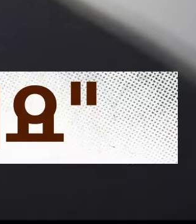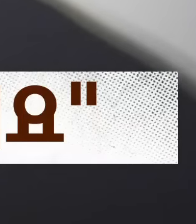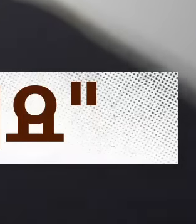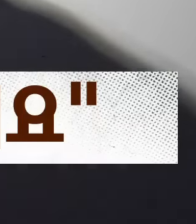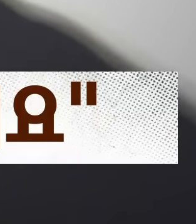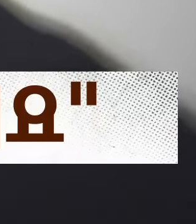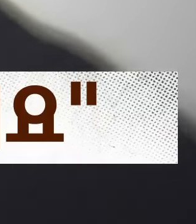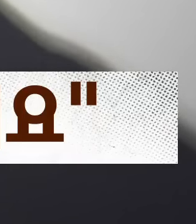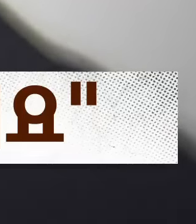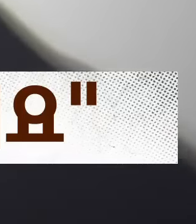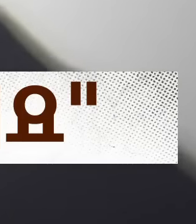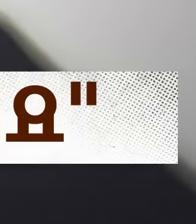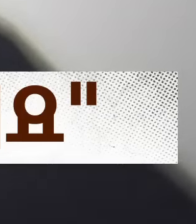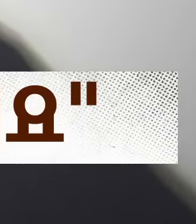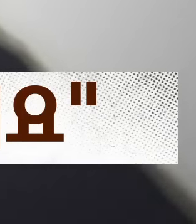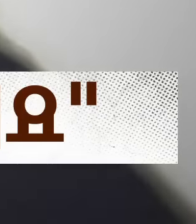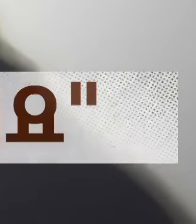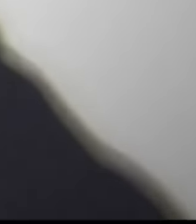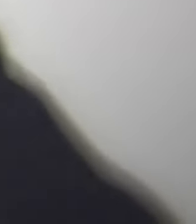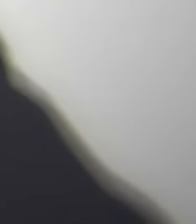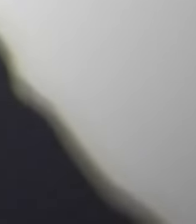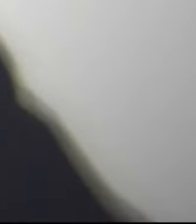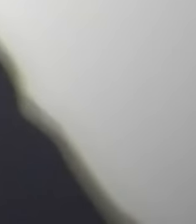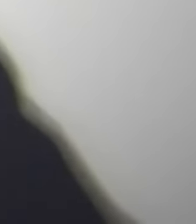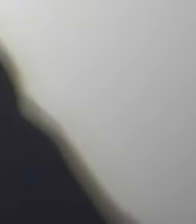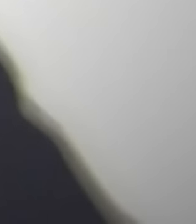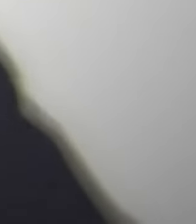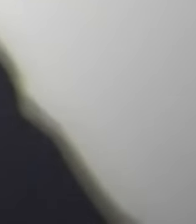후 불복하면서 정식 재판을 청구했습니다.